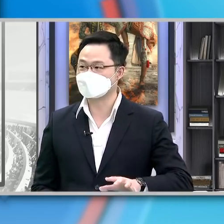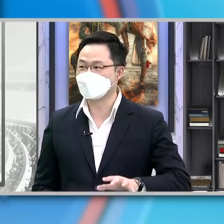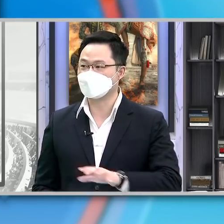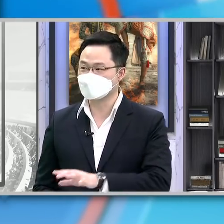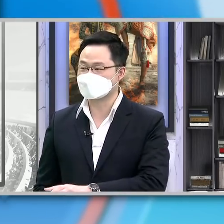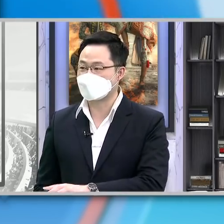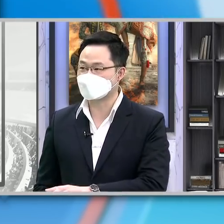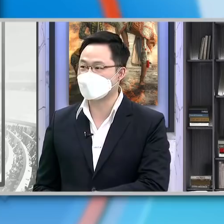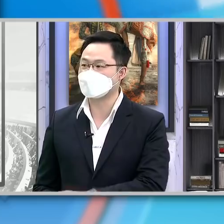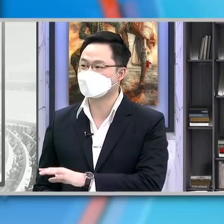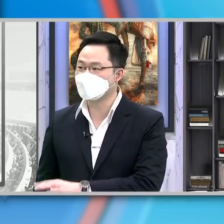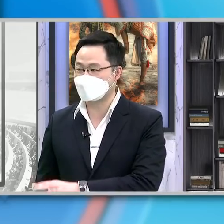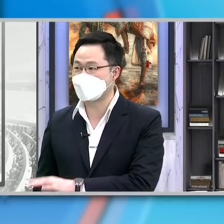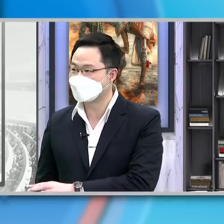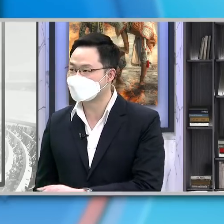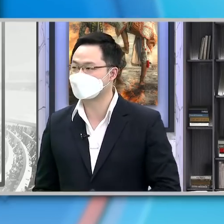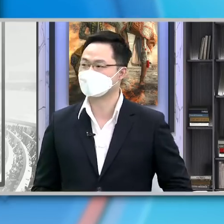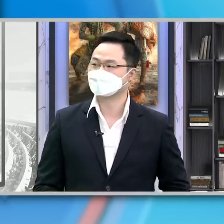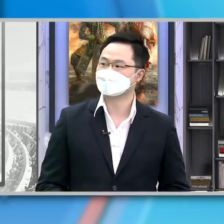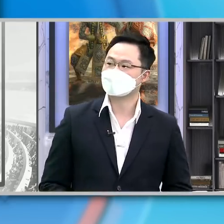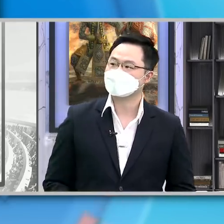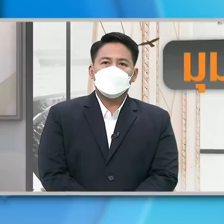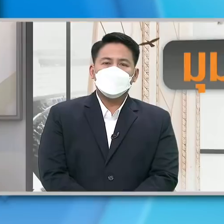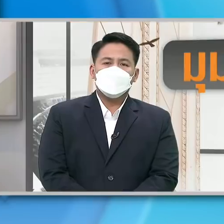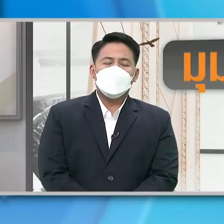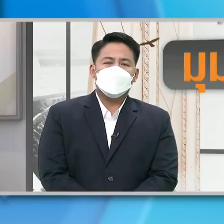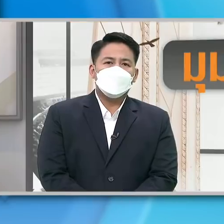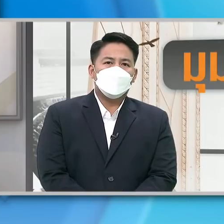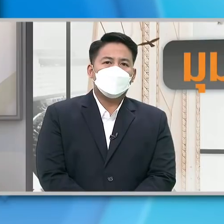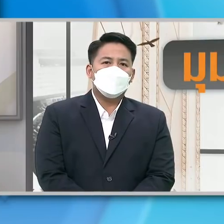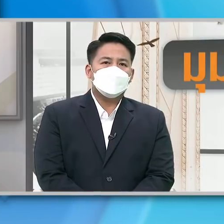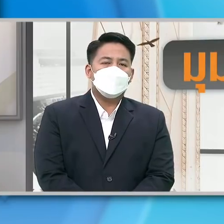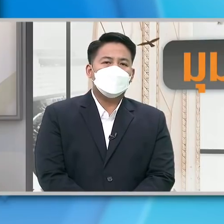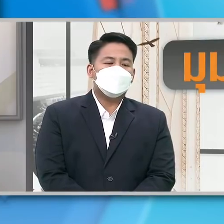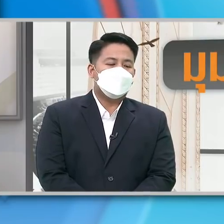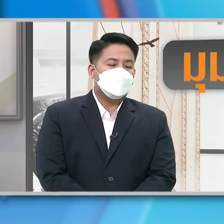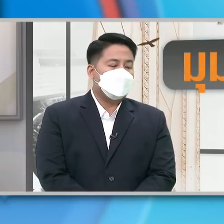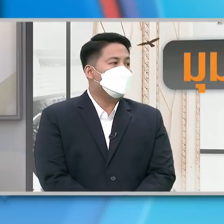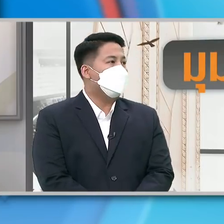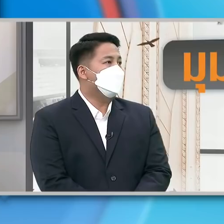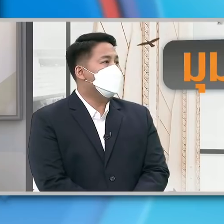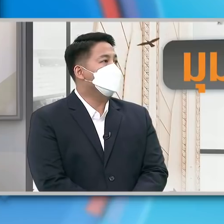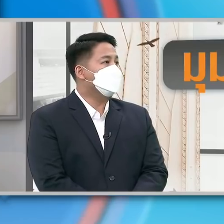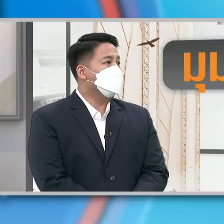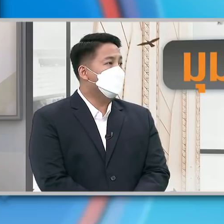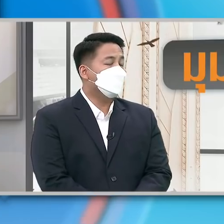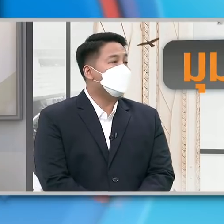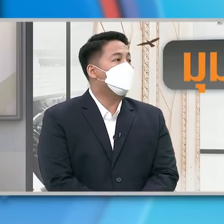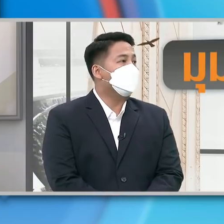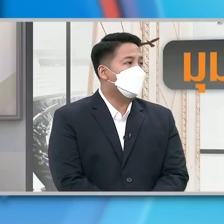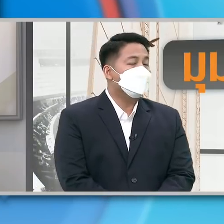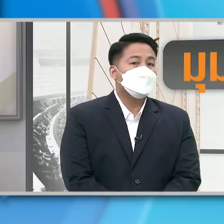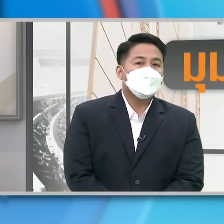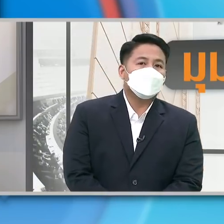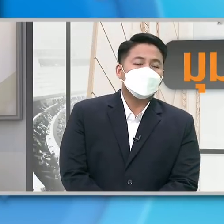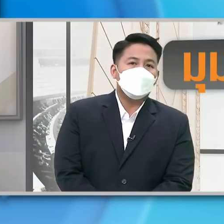ที่ปรากฏจึงออกมาสู่สาธารณะในรูปแบบแบบนี ้ครับเราพอจะยกตัวอย่างเรื่องของกรณีจัดหาวัคซีนได้ไหมครับเมื่อวานนี้ได้เล่าไปสักนิดเล็